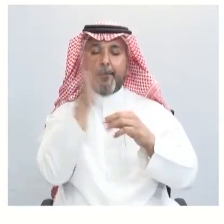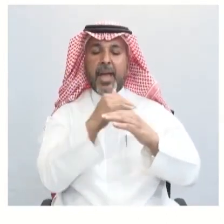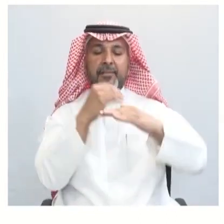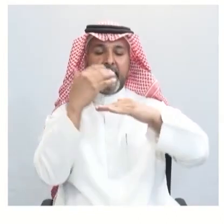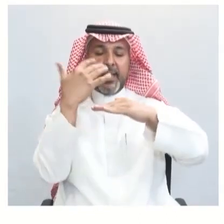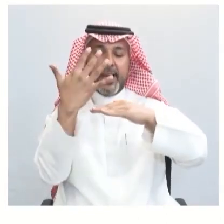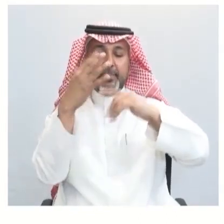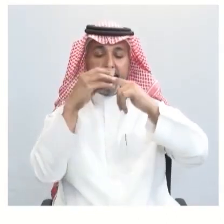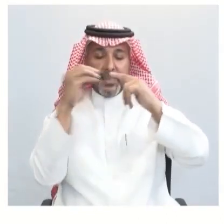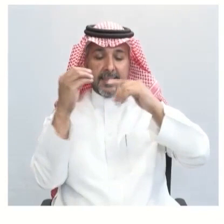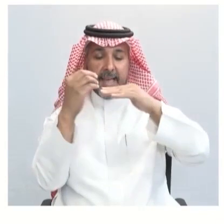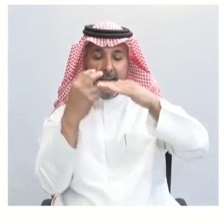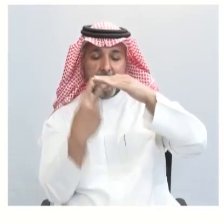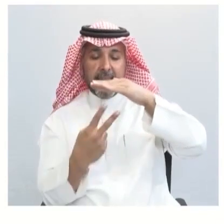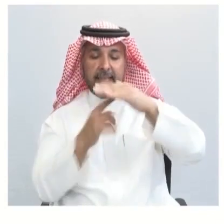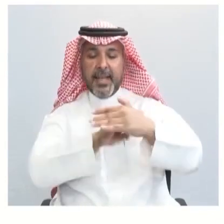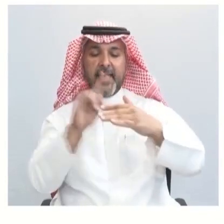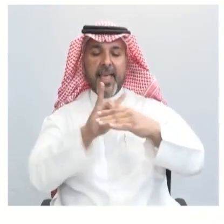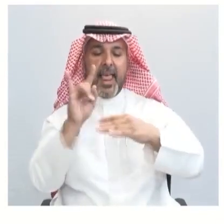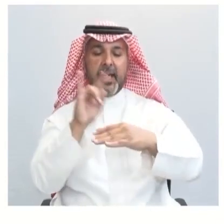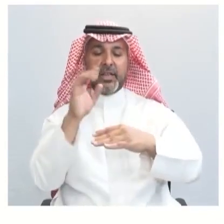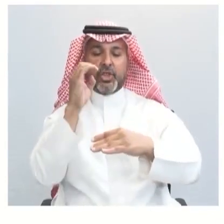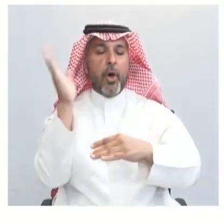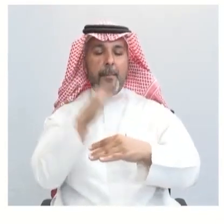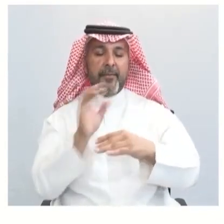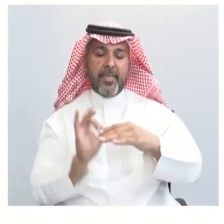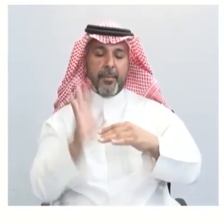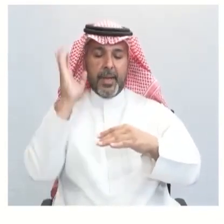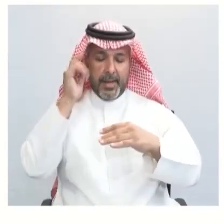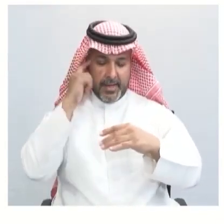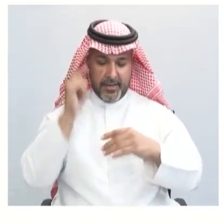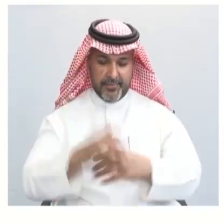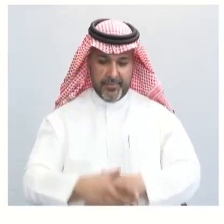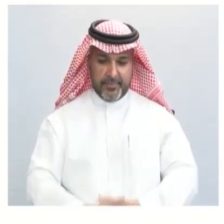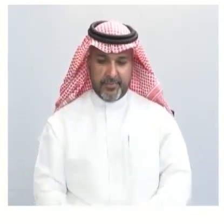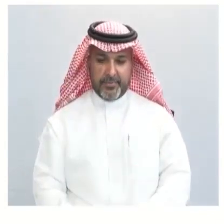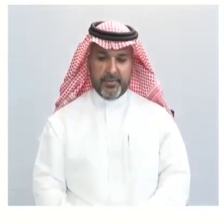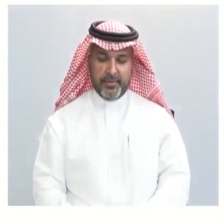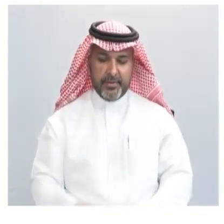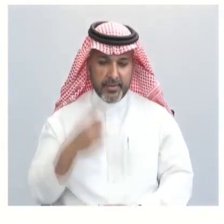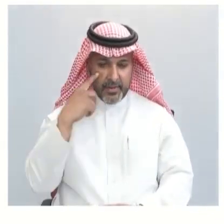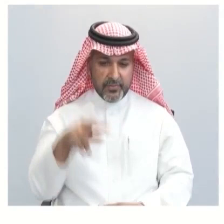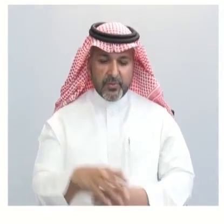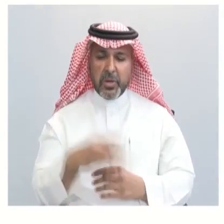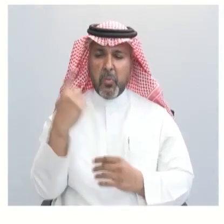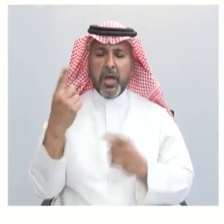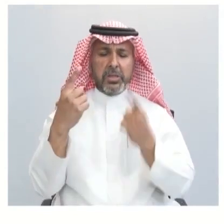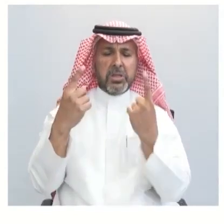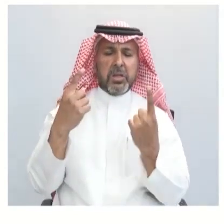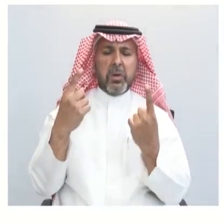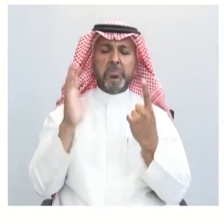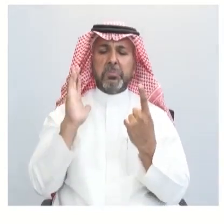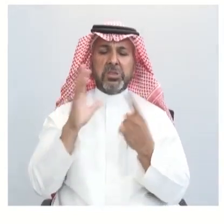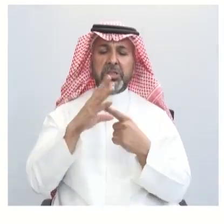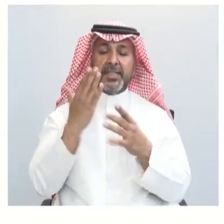سالب خ على ا نتحقق اوجد القيم التي تكون عندها الداله هنا غير معرفه طبعا هنا واضح انها واحد